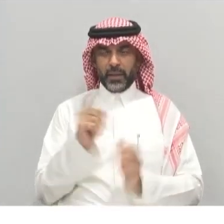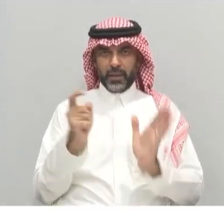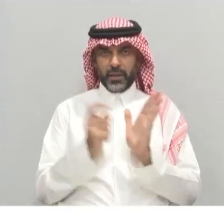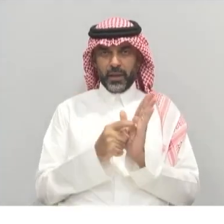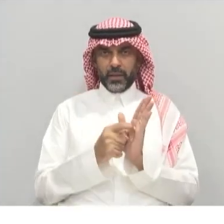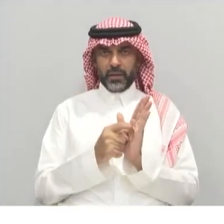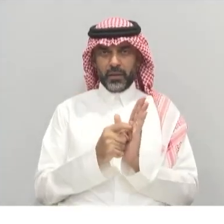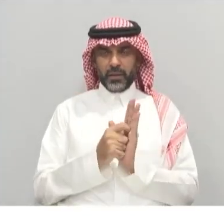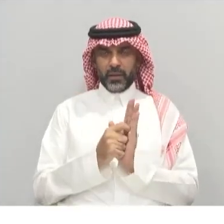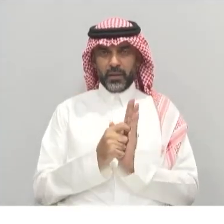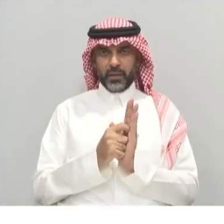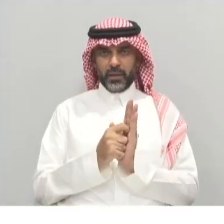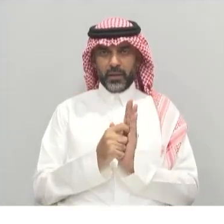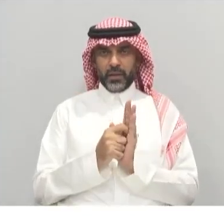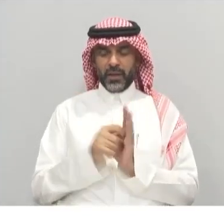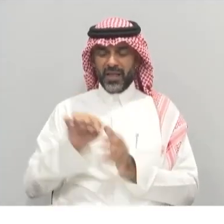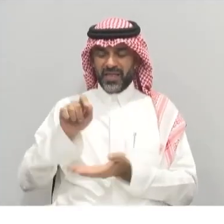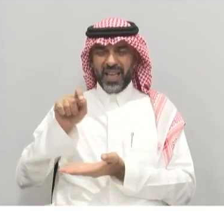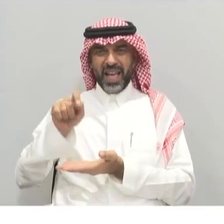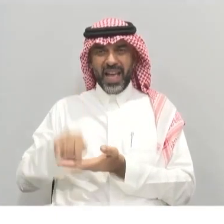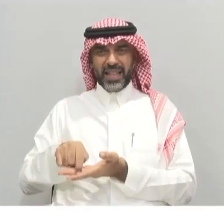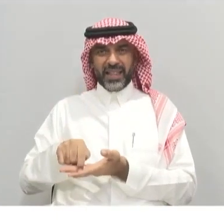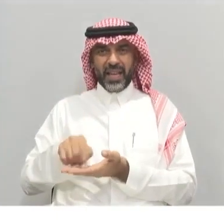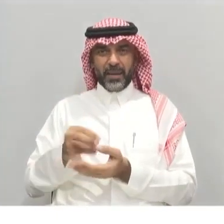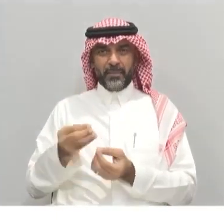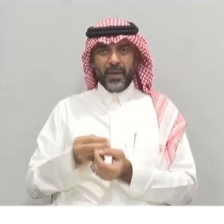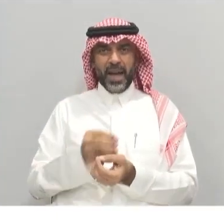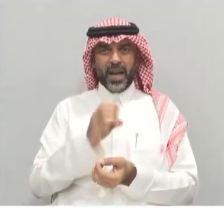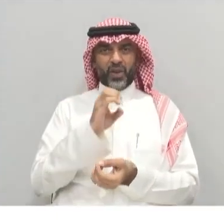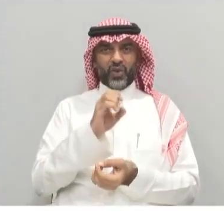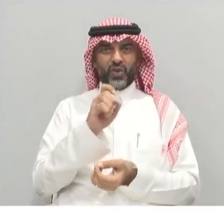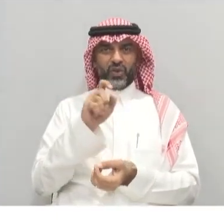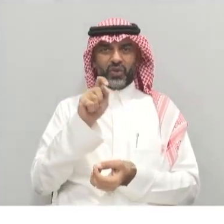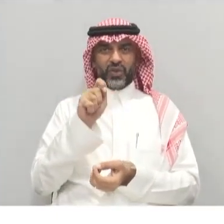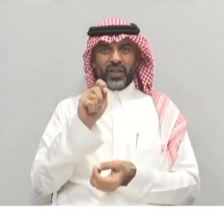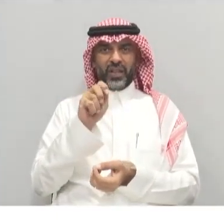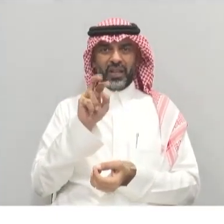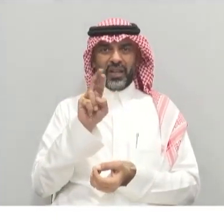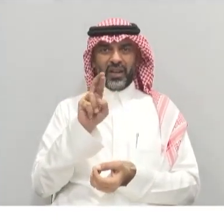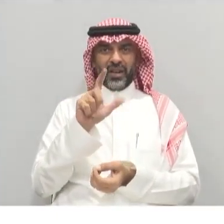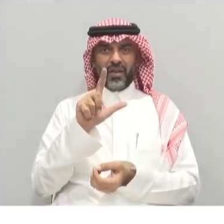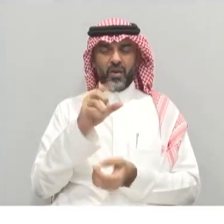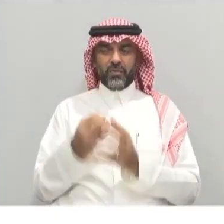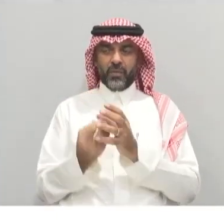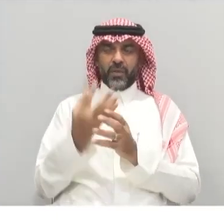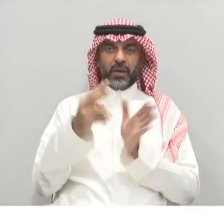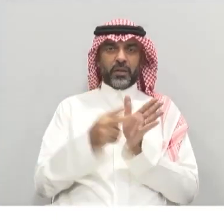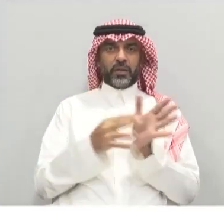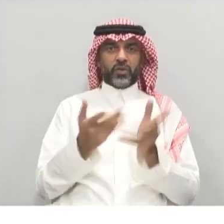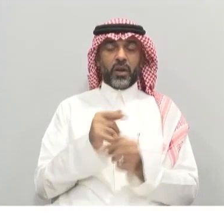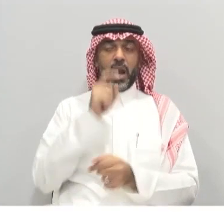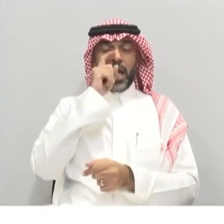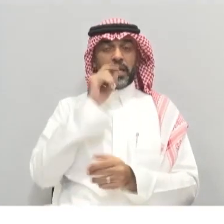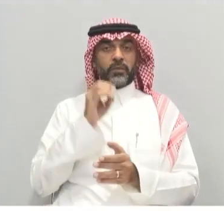على انتر مع كنترول من لوحه المفاتيح بنفس الوقت تظهر النتيجه ويجب ان يكون